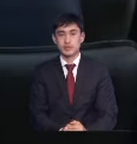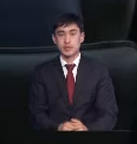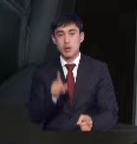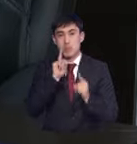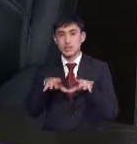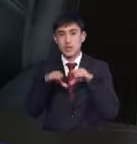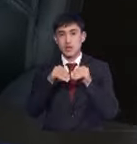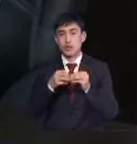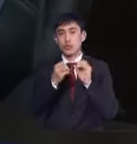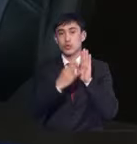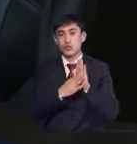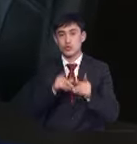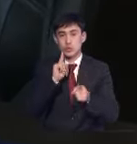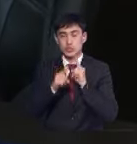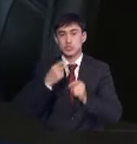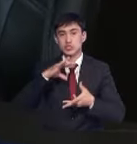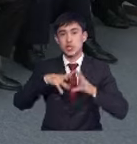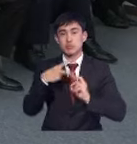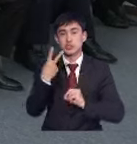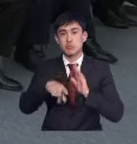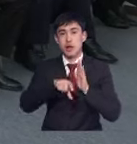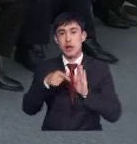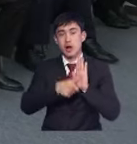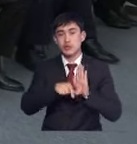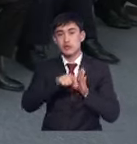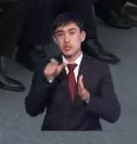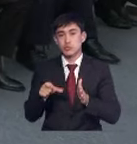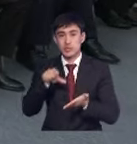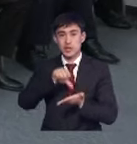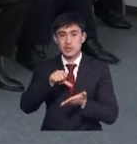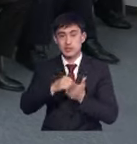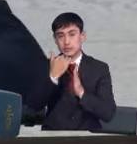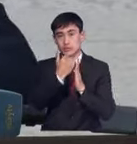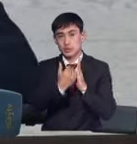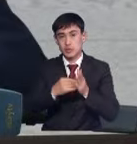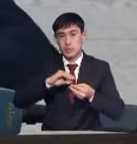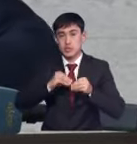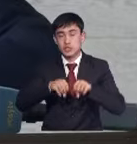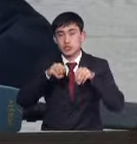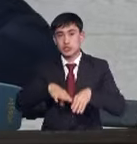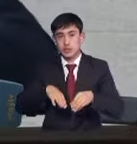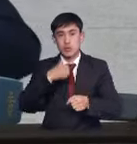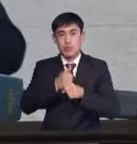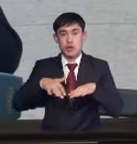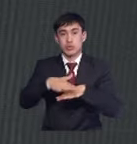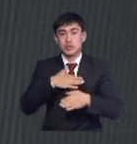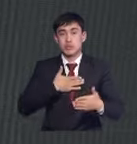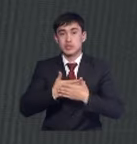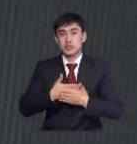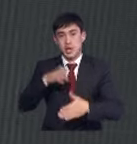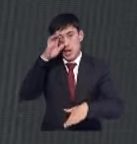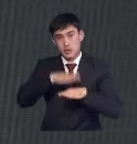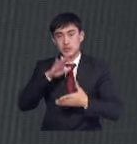Мәслихаттың 19-шы отырысына жалпы саны 26 депутат қатысты. Күн тәртібіндегі мәселе оң шешімін тауып, өңір басшысы аудан белсенділеріне